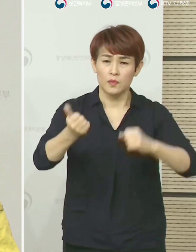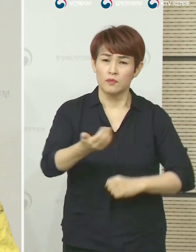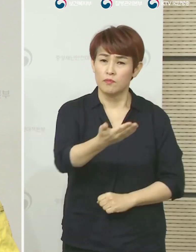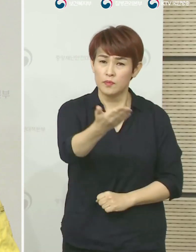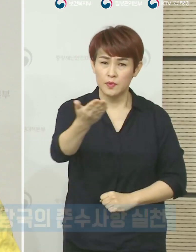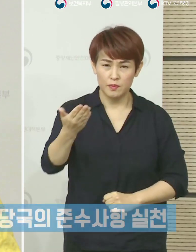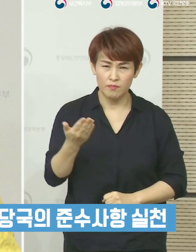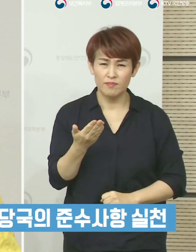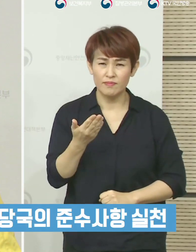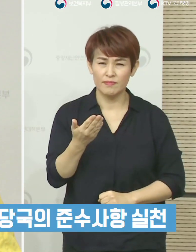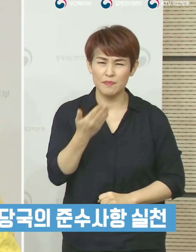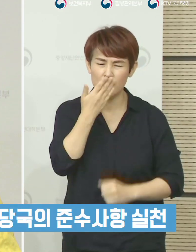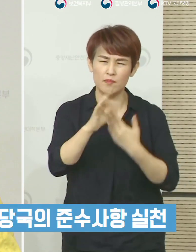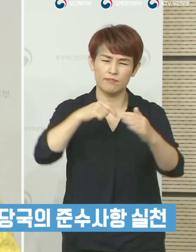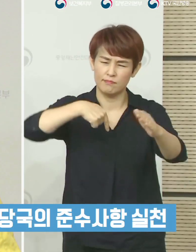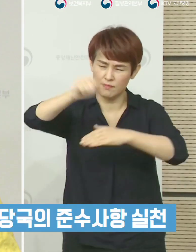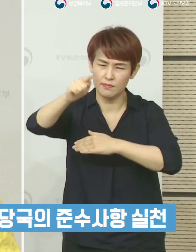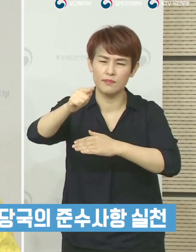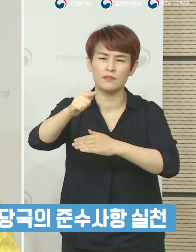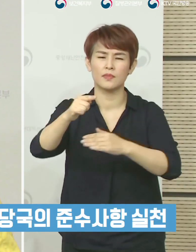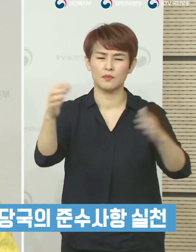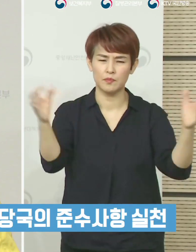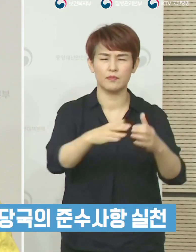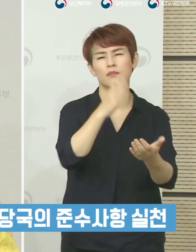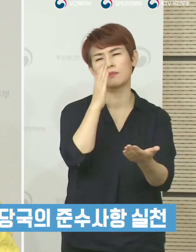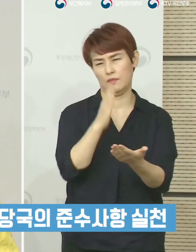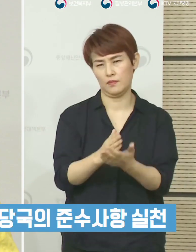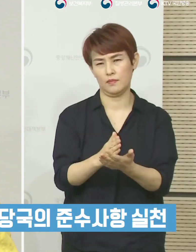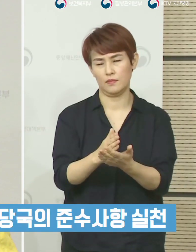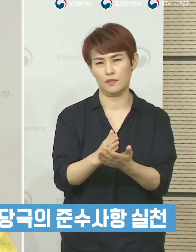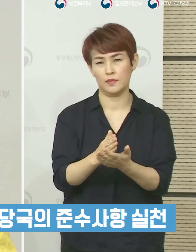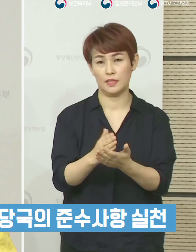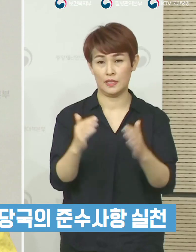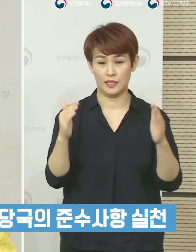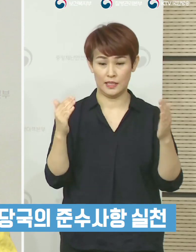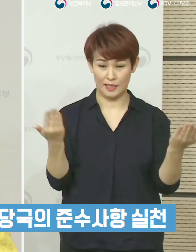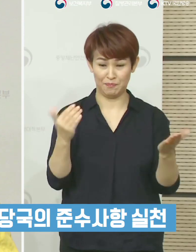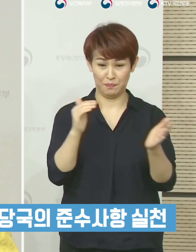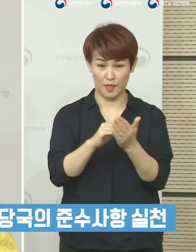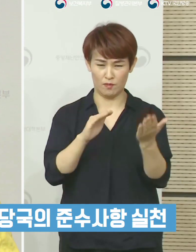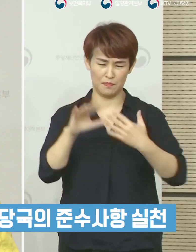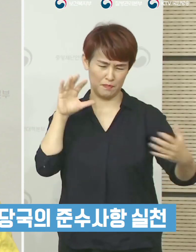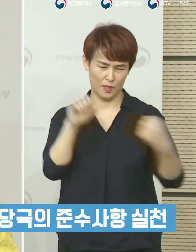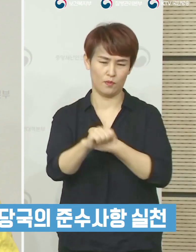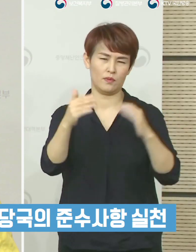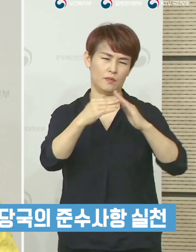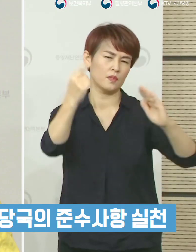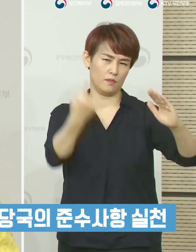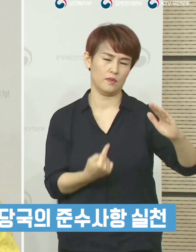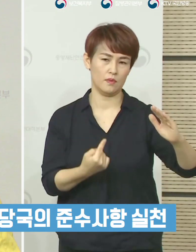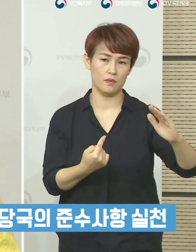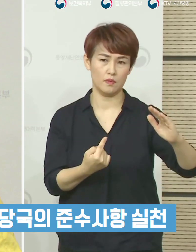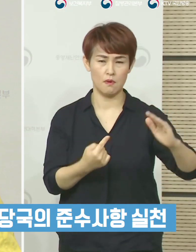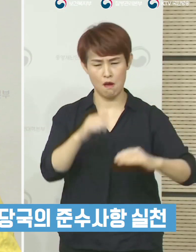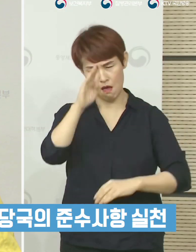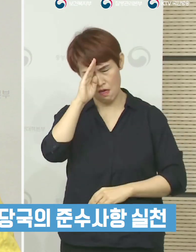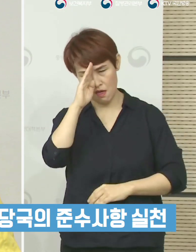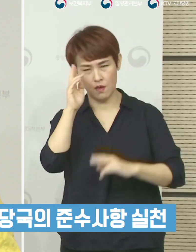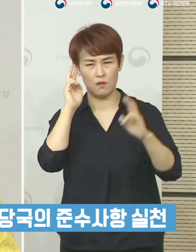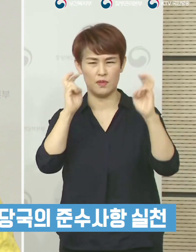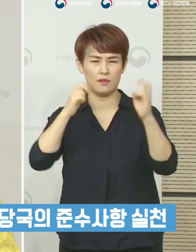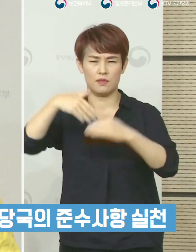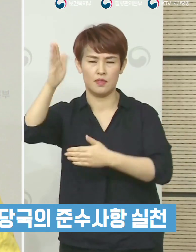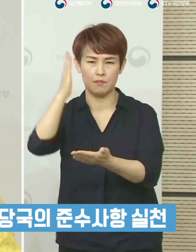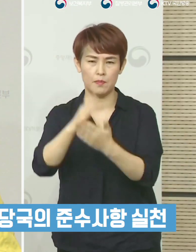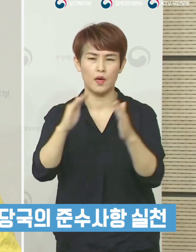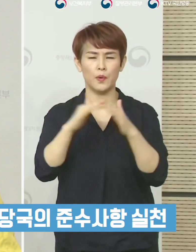국민들께서도 가급적 외출, 모임 등을 자제하시고 퇴근하면 집으로 바로 가고 아프면 출근하지 않고 집에서